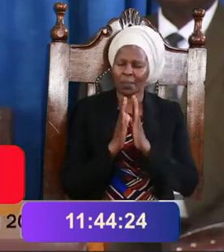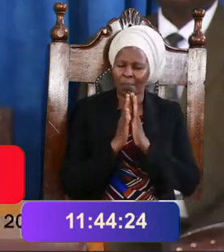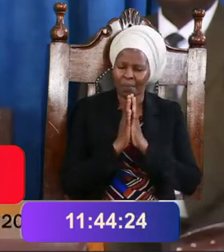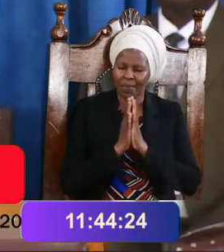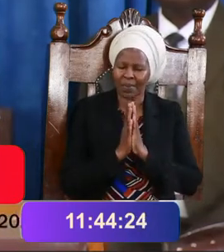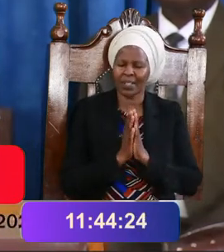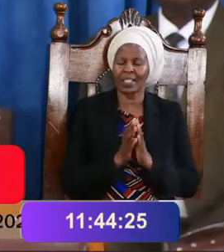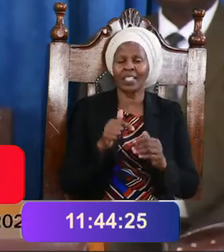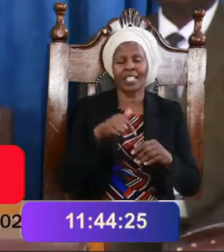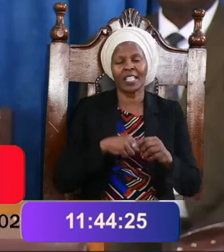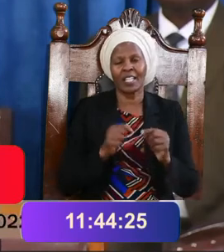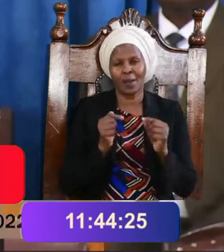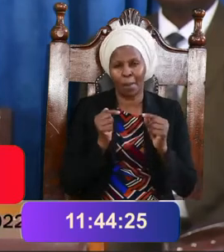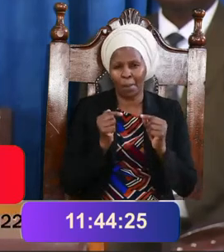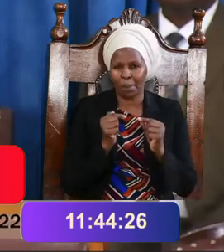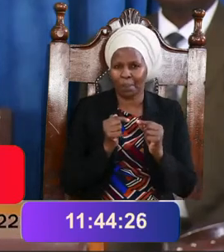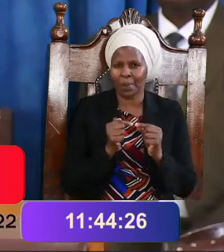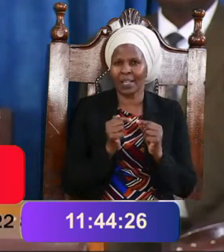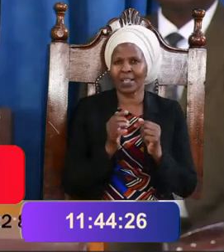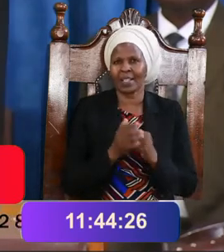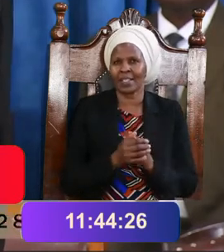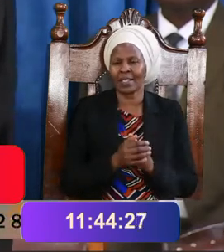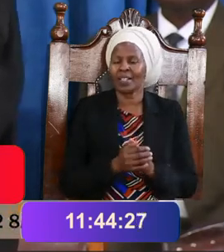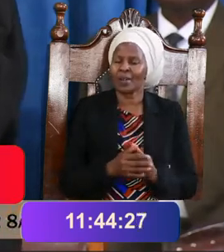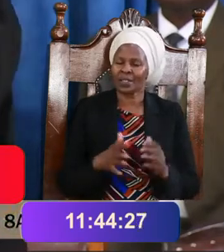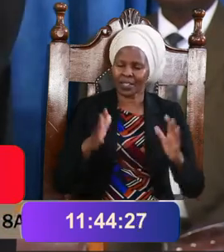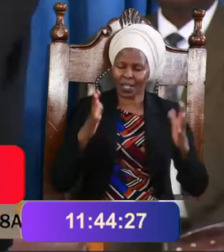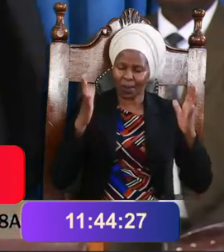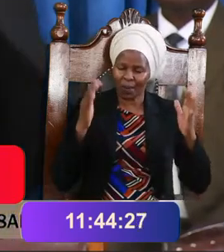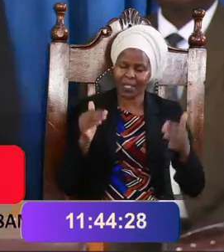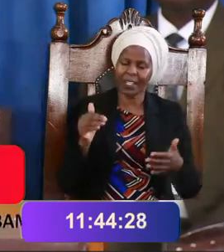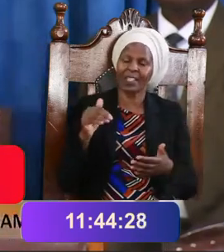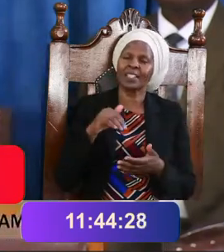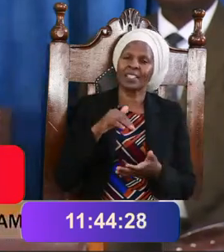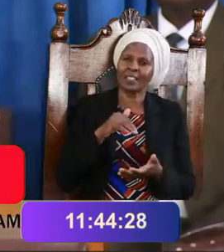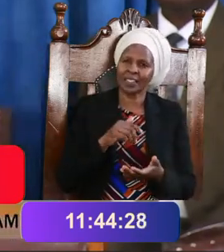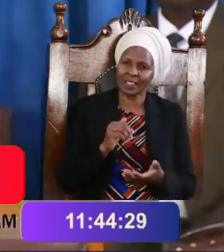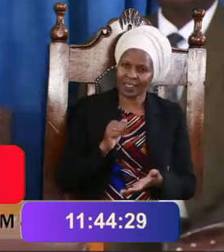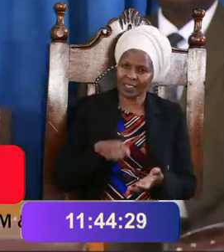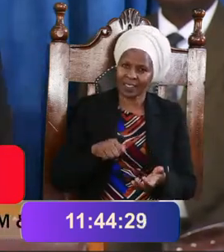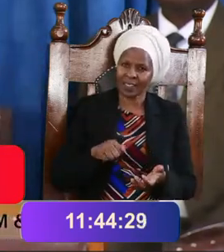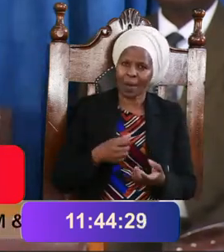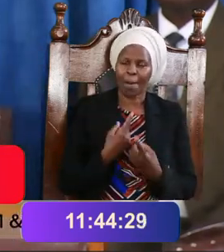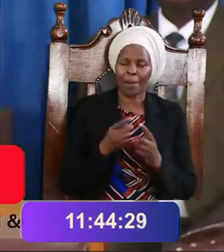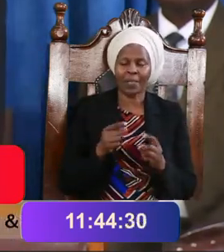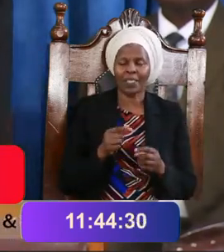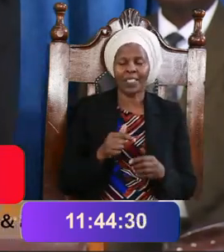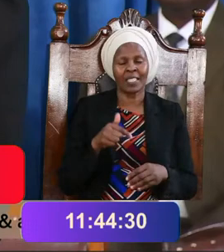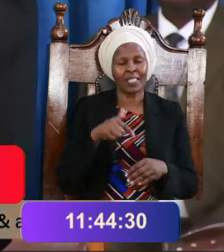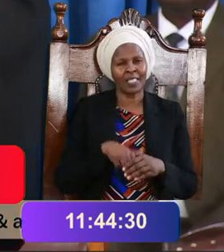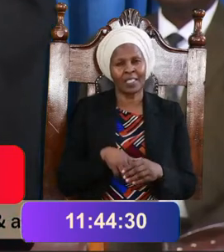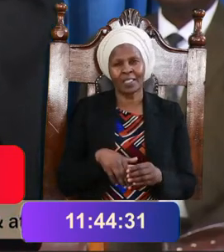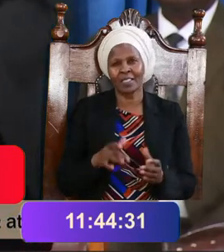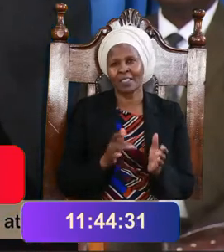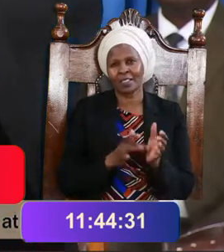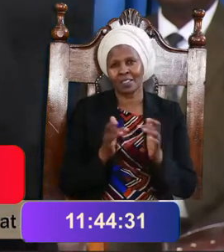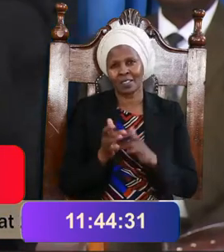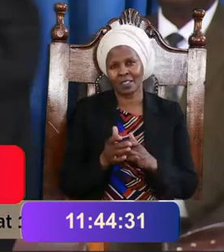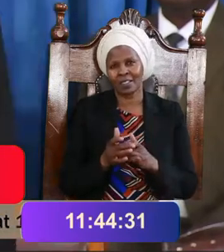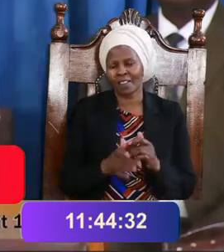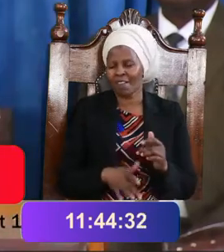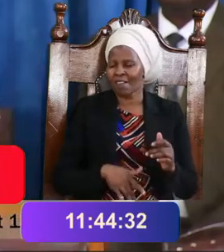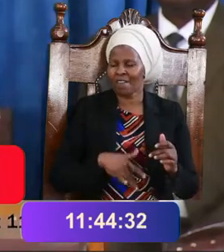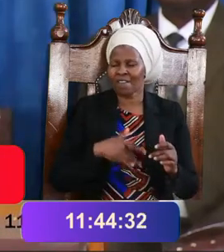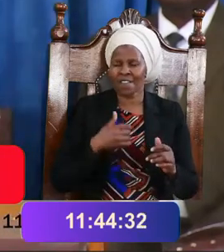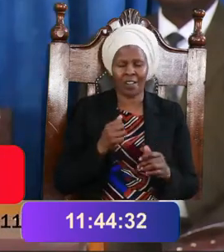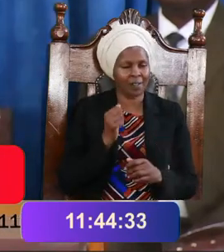uchungu sana. Kwa hivyo anasifiwa upande mmoja, lakini ndani ya roho yake hakuna uzito. Alikuwa anaingia